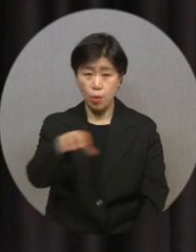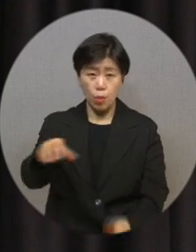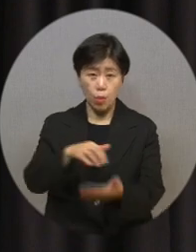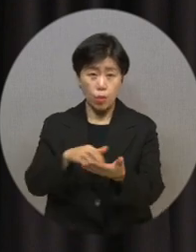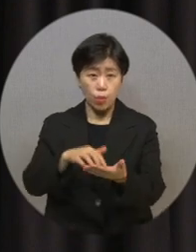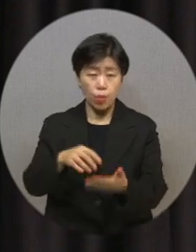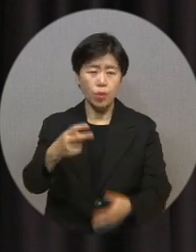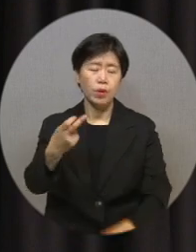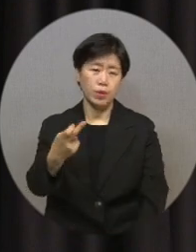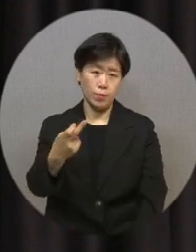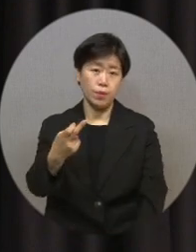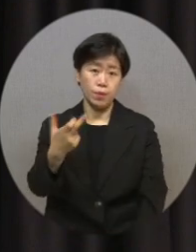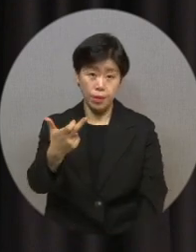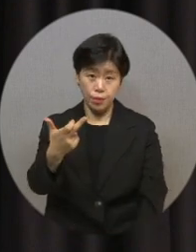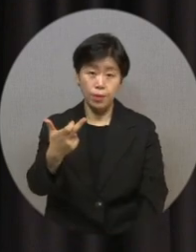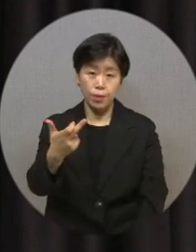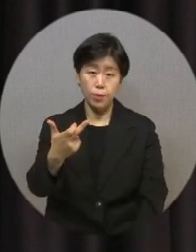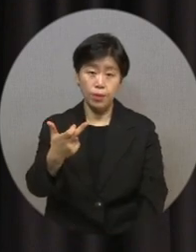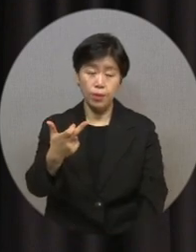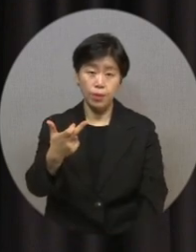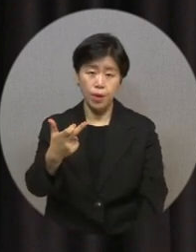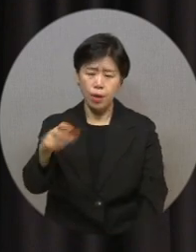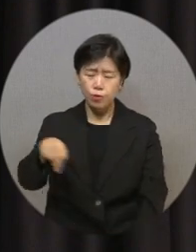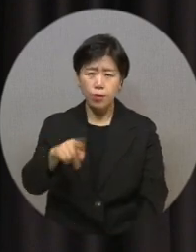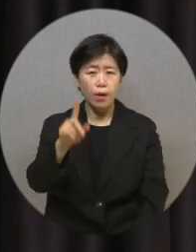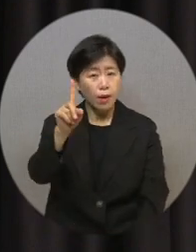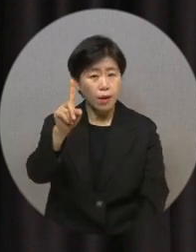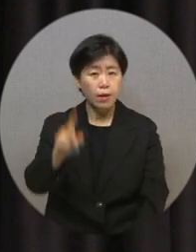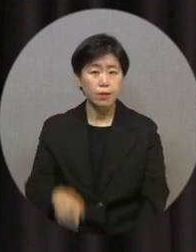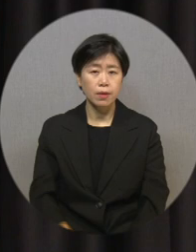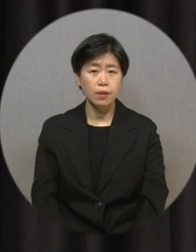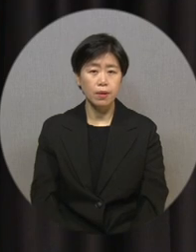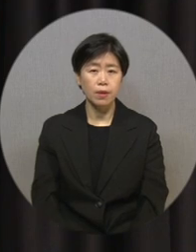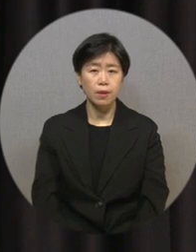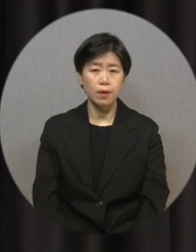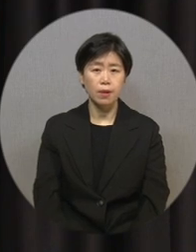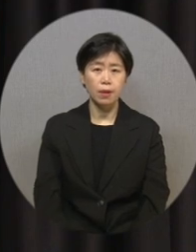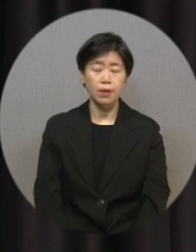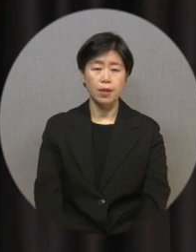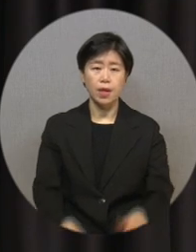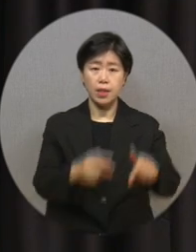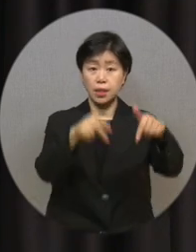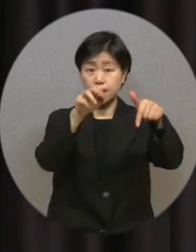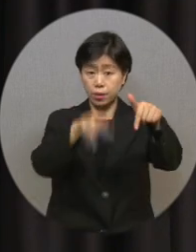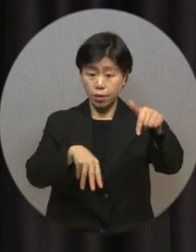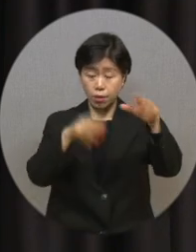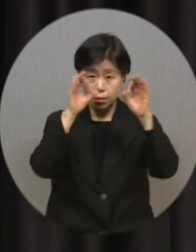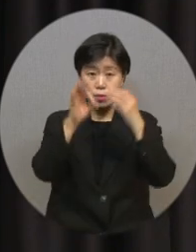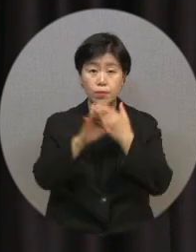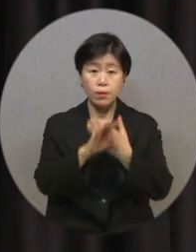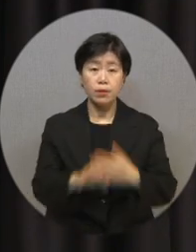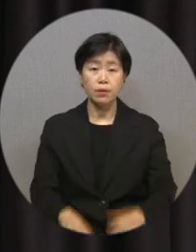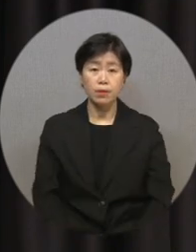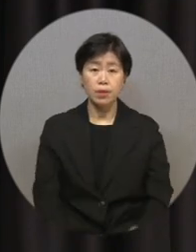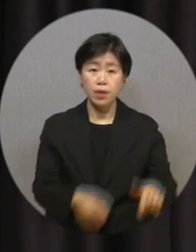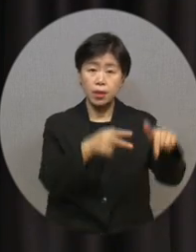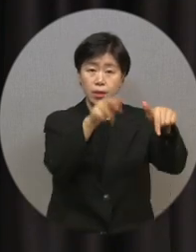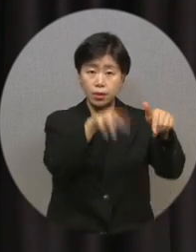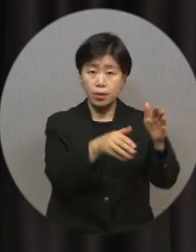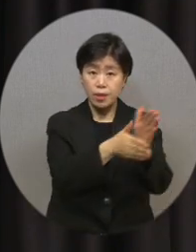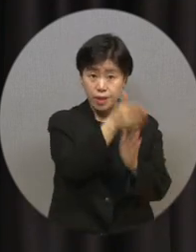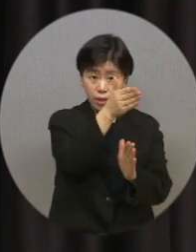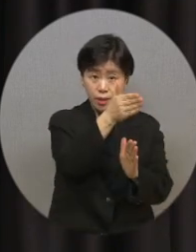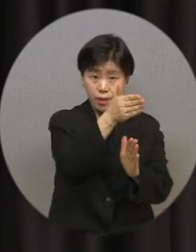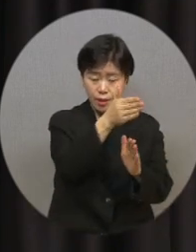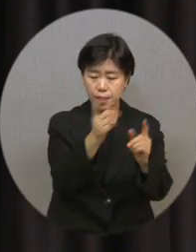센터 중에 한 곳은 지방자치 단체에서 지경을 하고 있고요 인천 지역 센터는 그 인천시에서